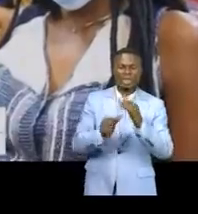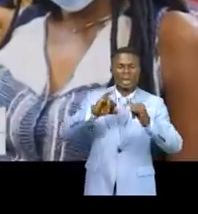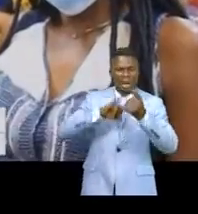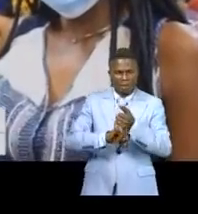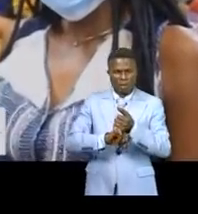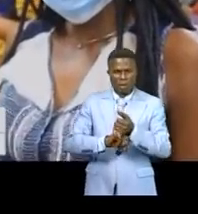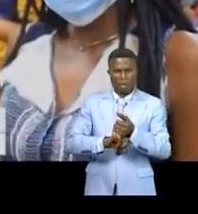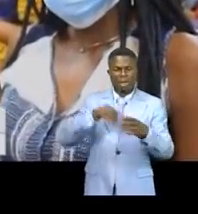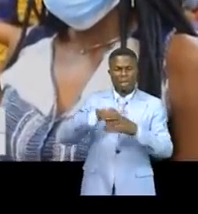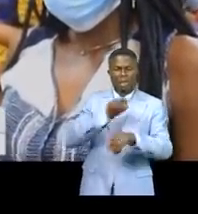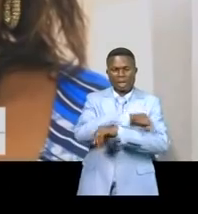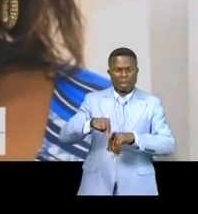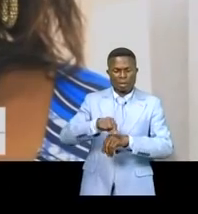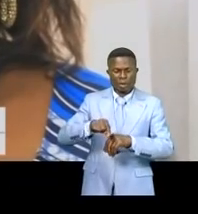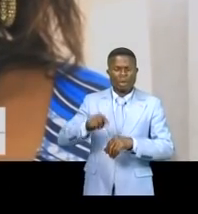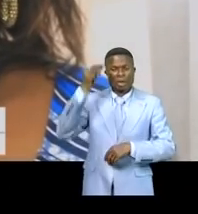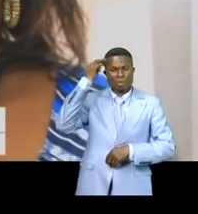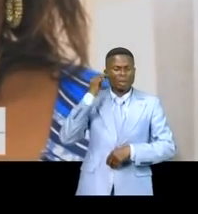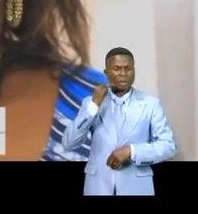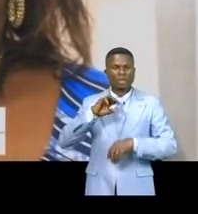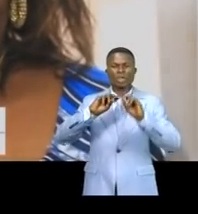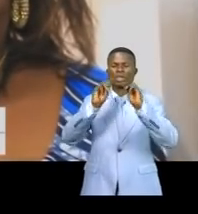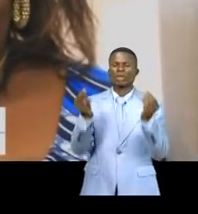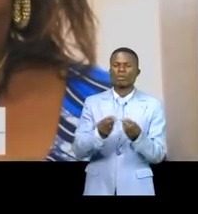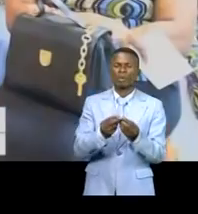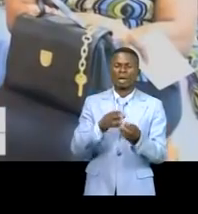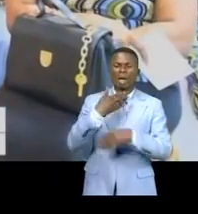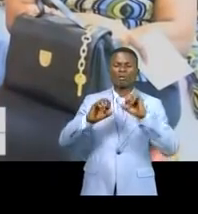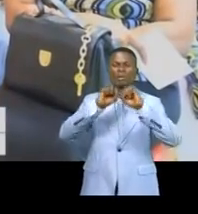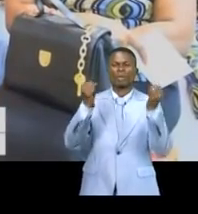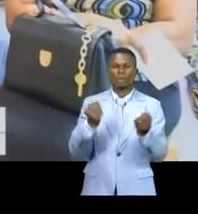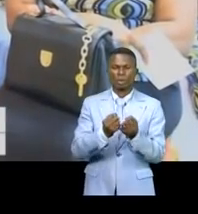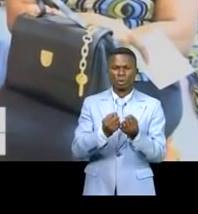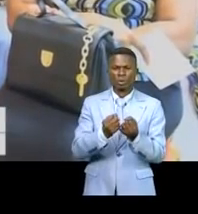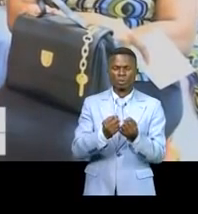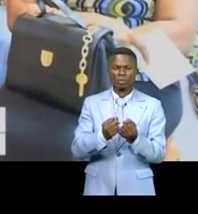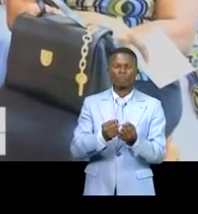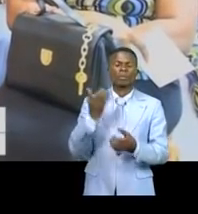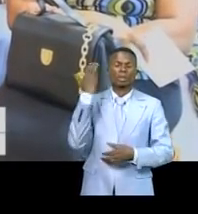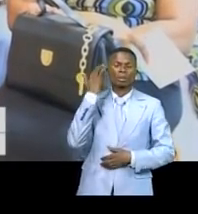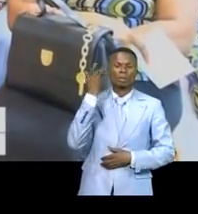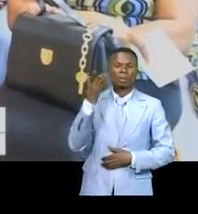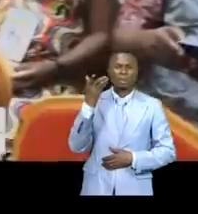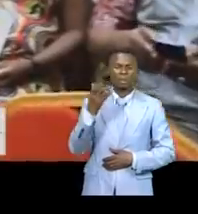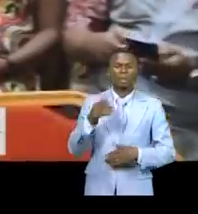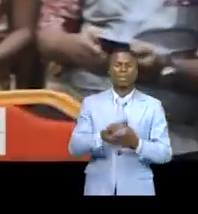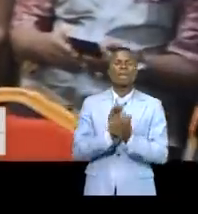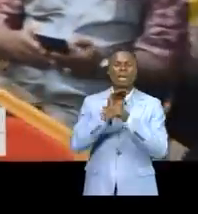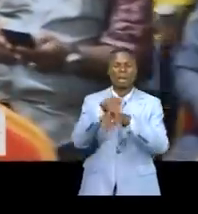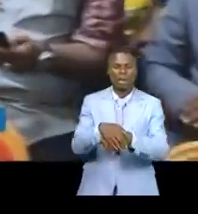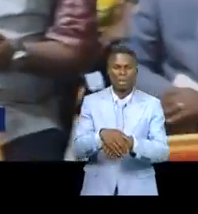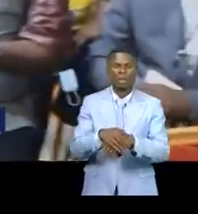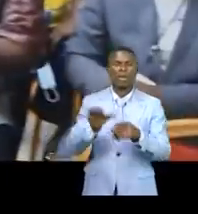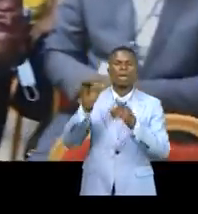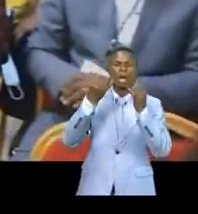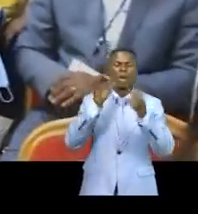directions, soit du ministère du genre, famille et enfants ou des affaires sociales. Parrainée par Lambert Osango, elle est déjà engagée dans la